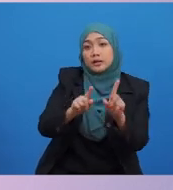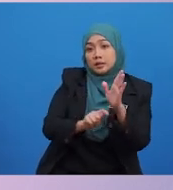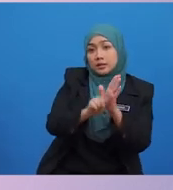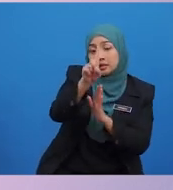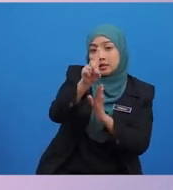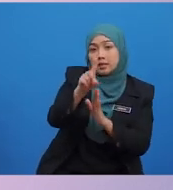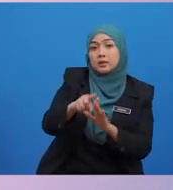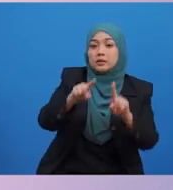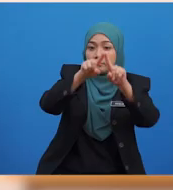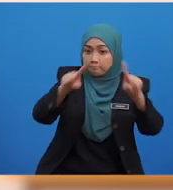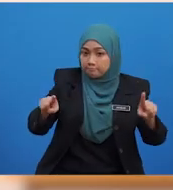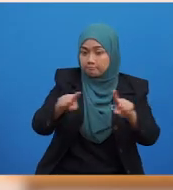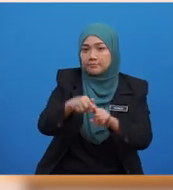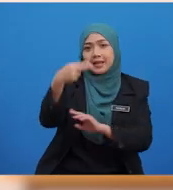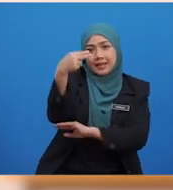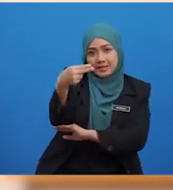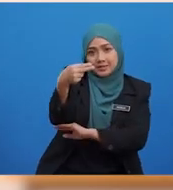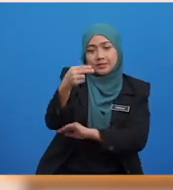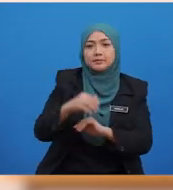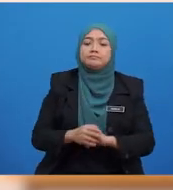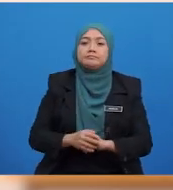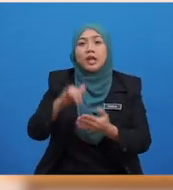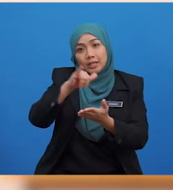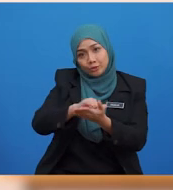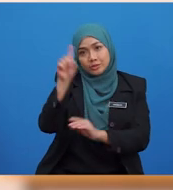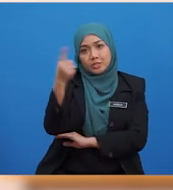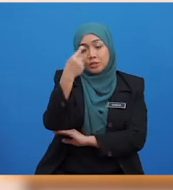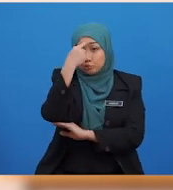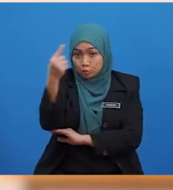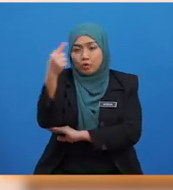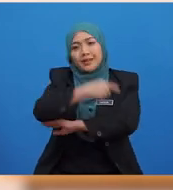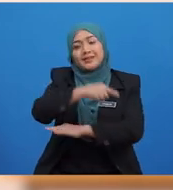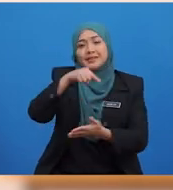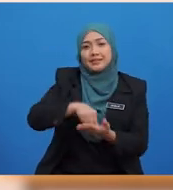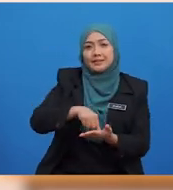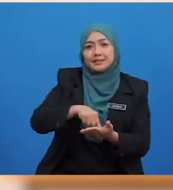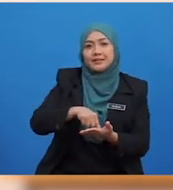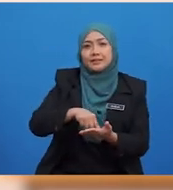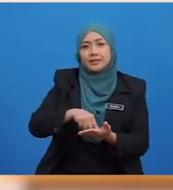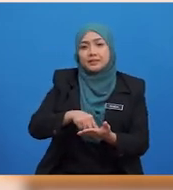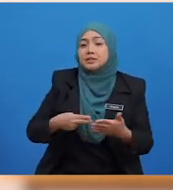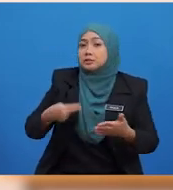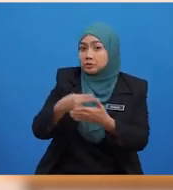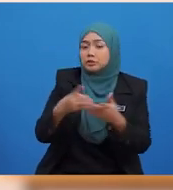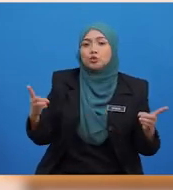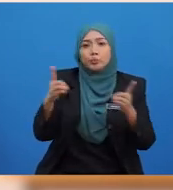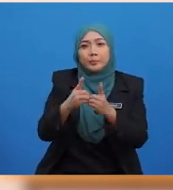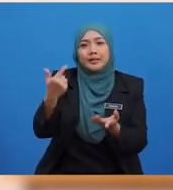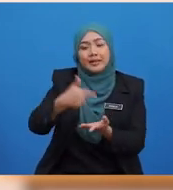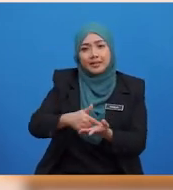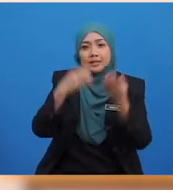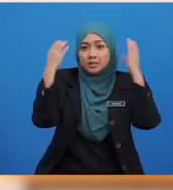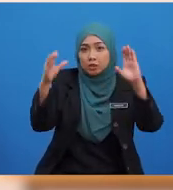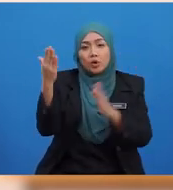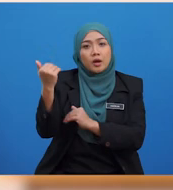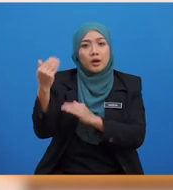segitiga Hedge Baiklah mulai-mulai berat sesudah pembelajaran kita pada hari ini sehingga kita berjumpa lagi